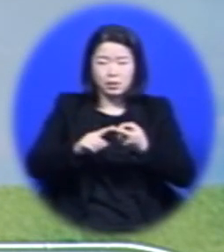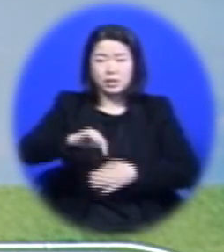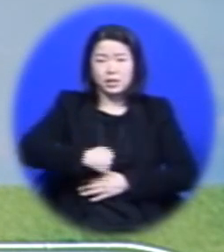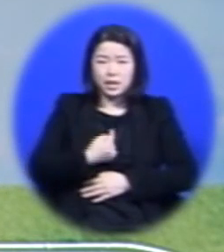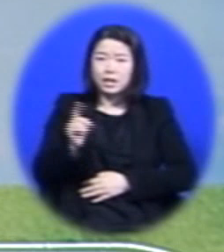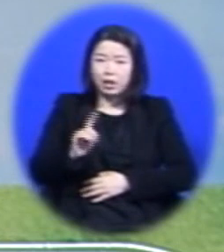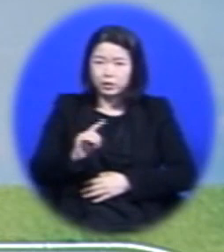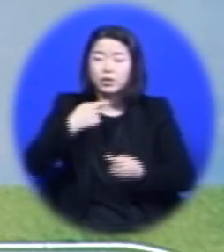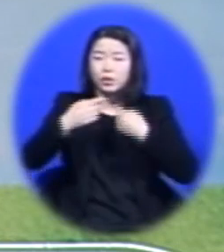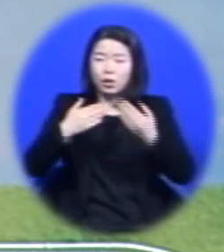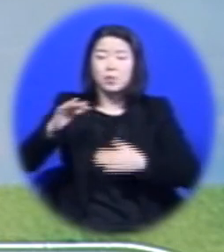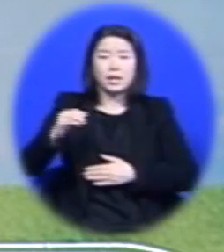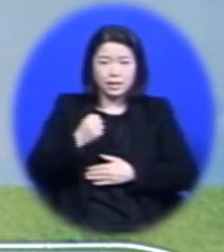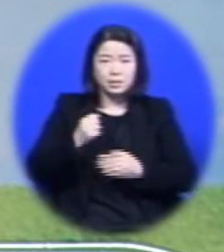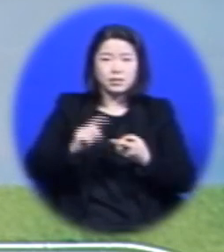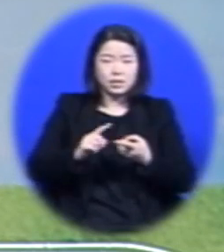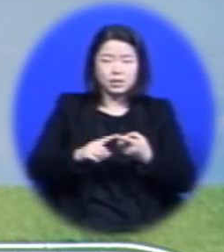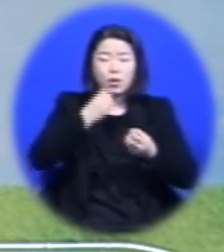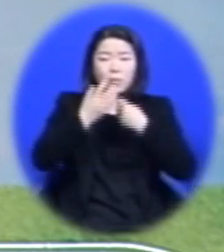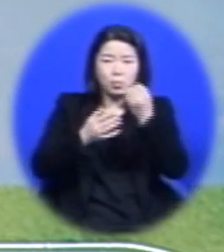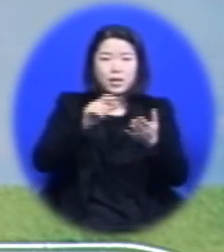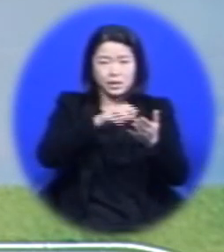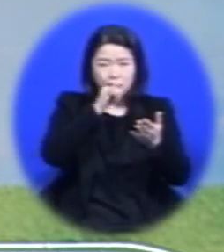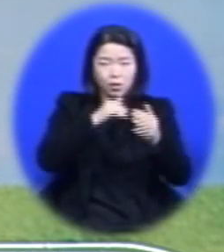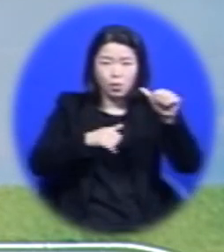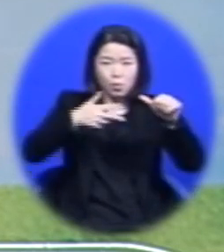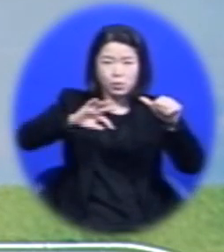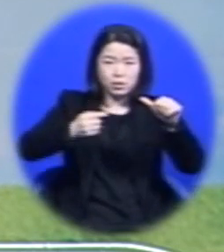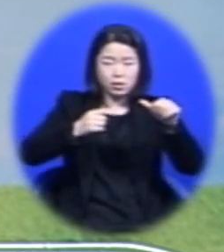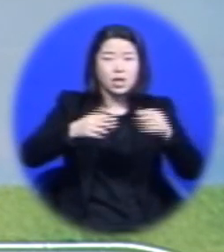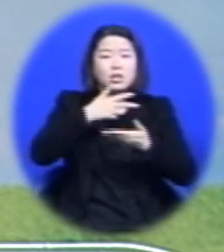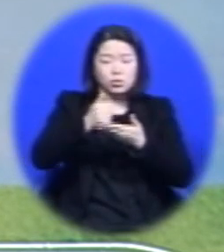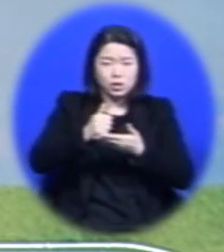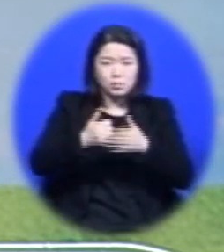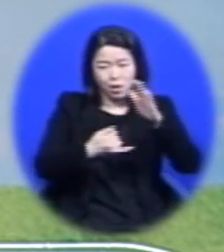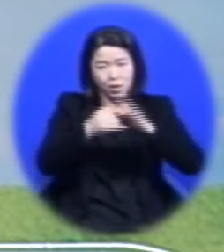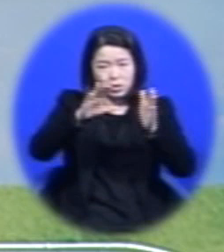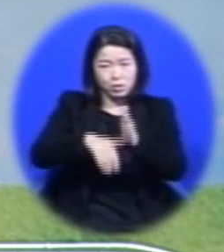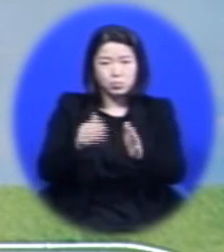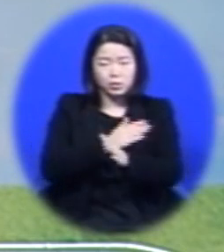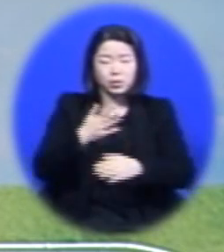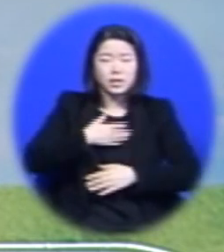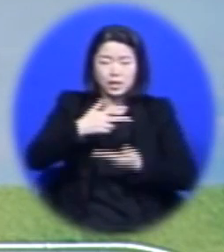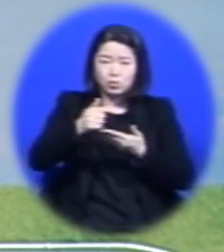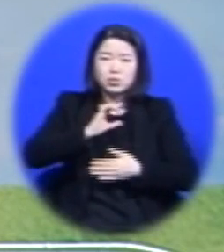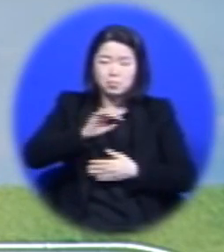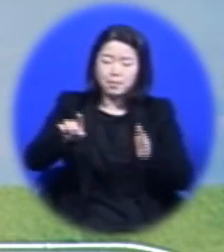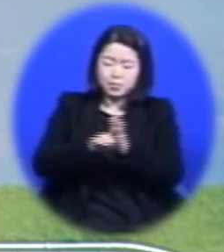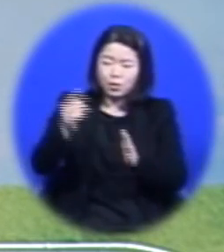어떤 경험을 가졌는지 를 고백합니다 5절에 보면 주님 어려서부터 나는 주님만을 믿어